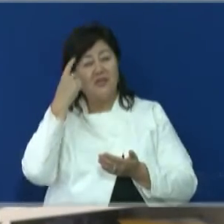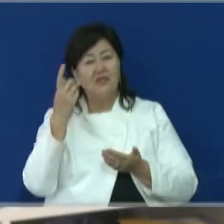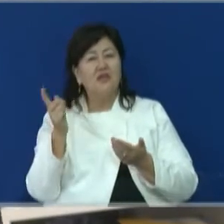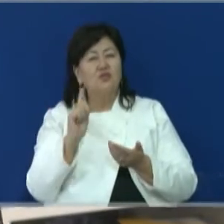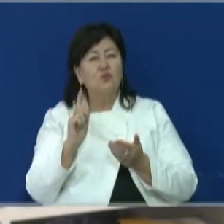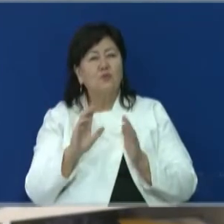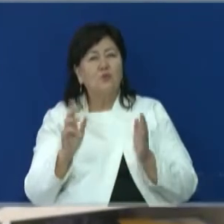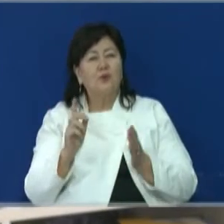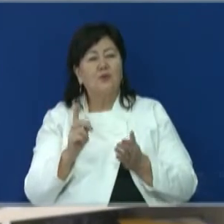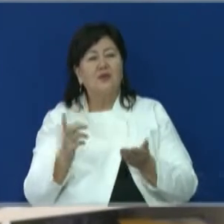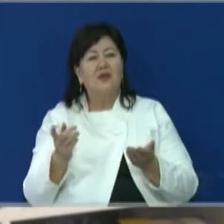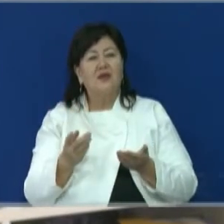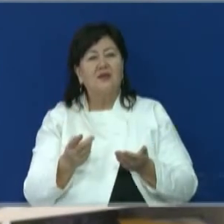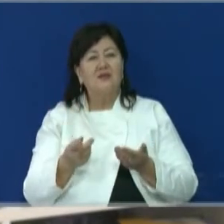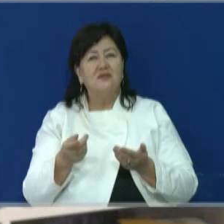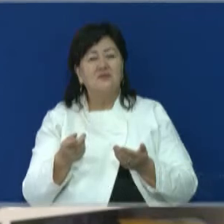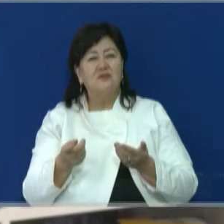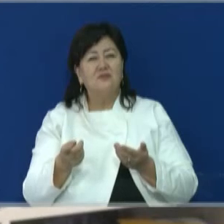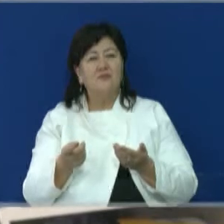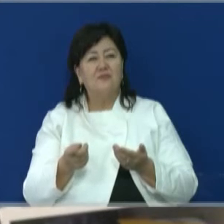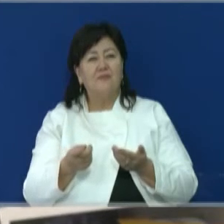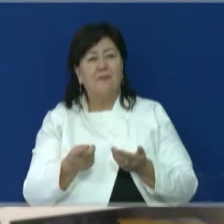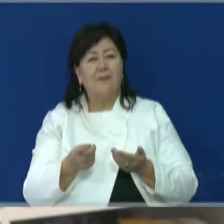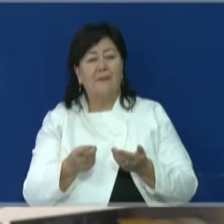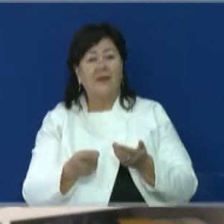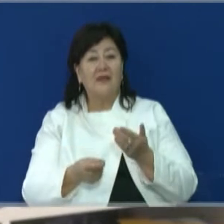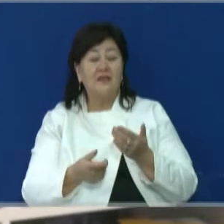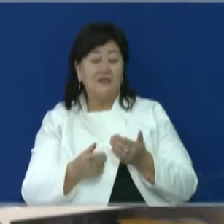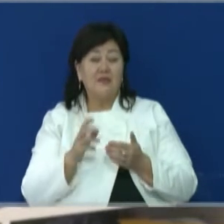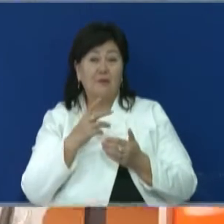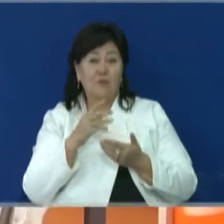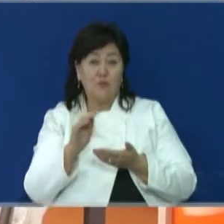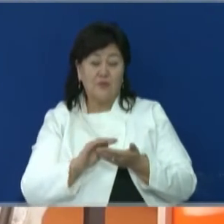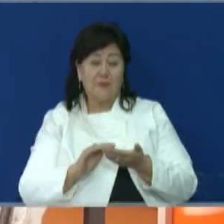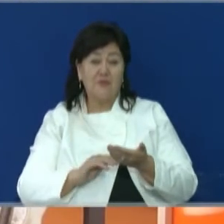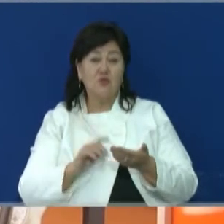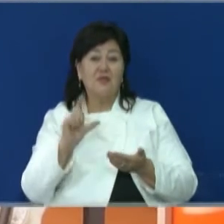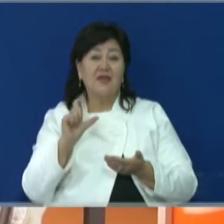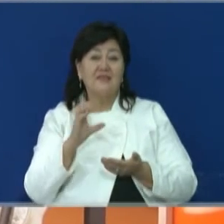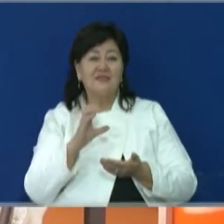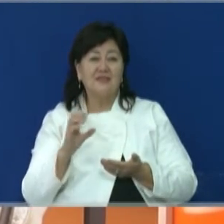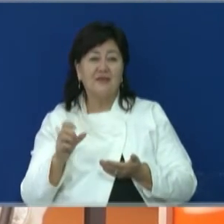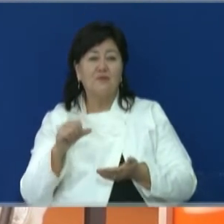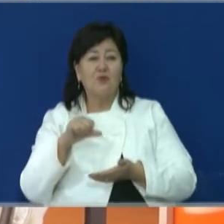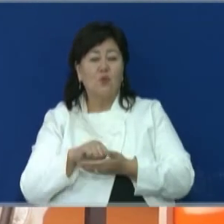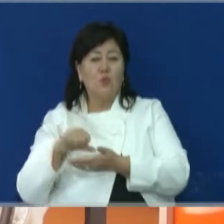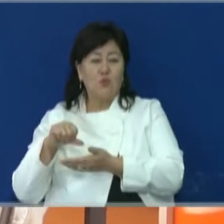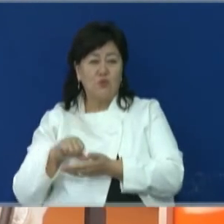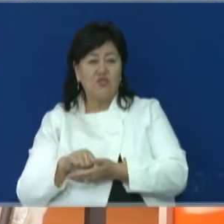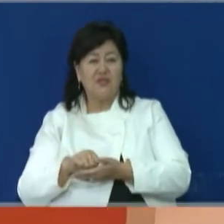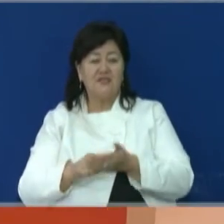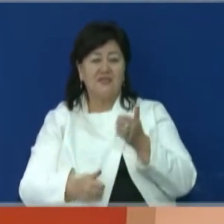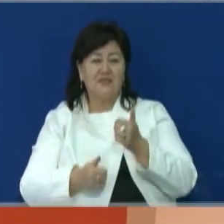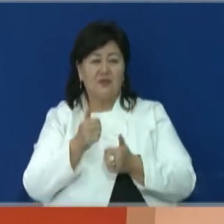осы кітаптар туралы ойларын өздері қорытындырап, сыни тұрғыдан эссе жазатын болады. Қатысушылардың айтуынша, шығармашылық